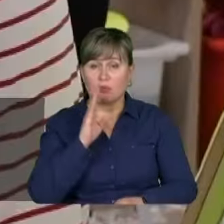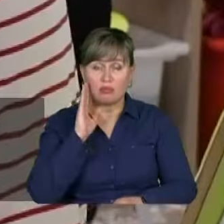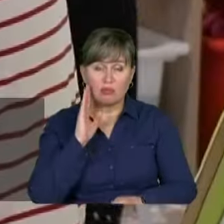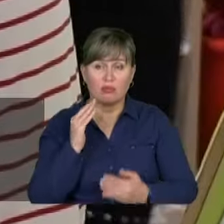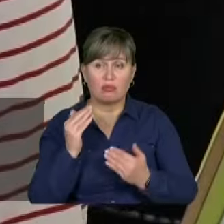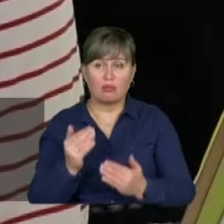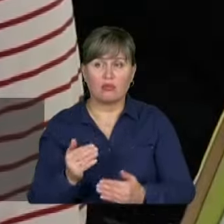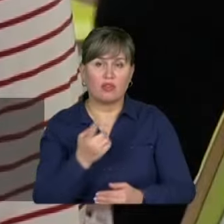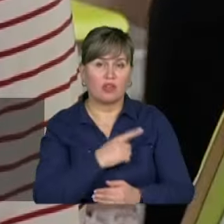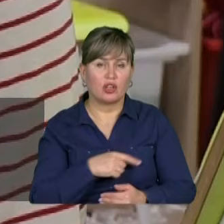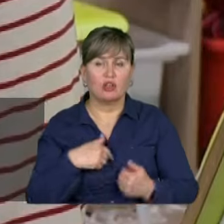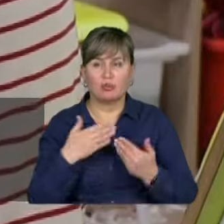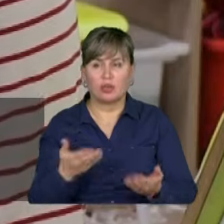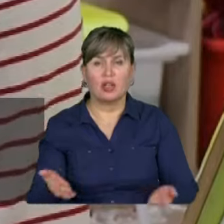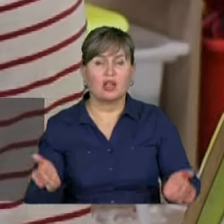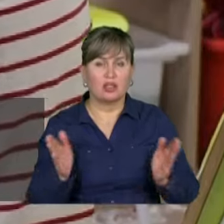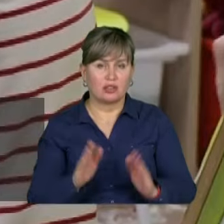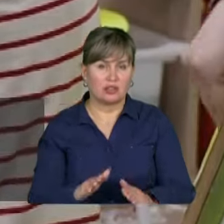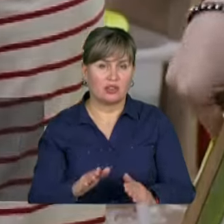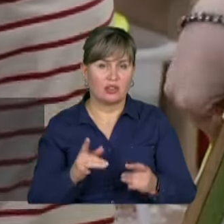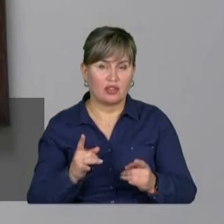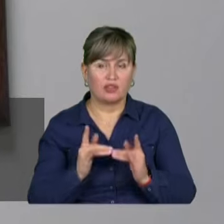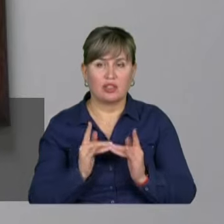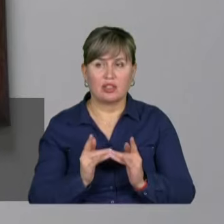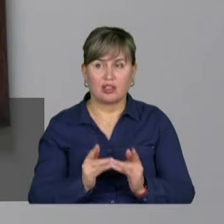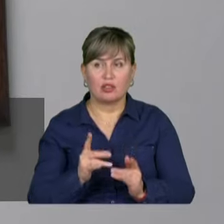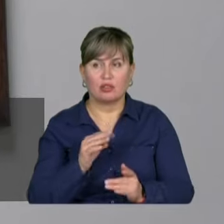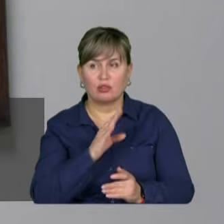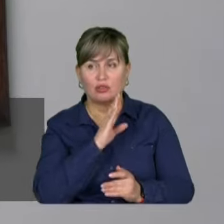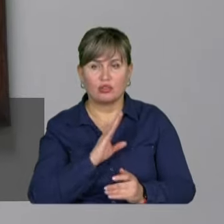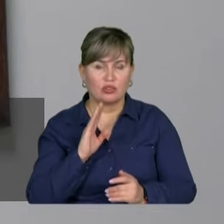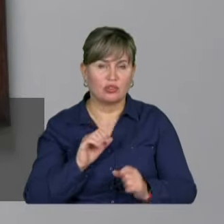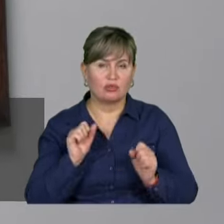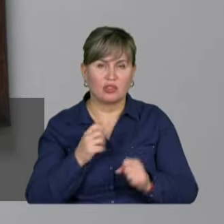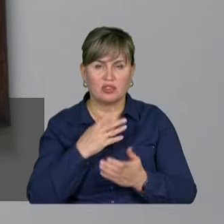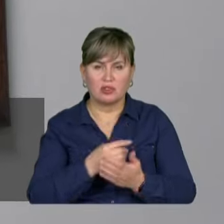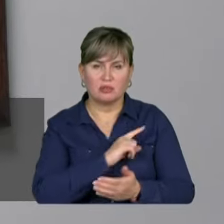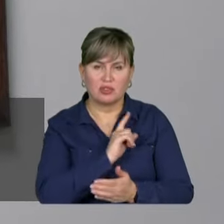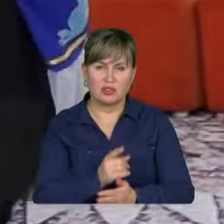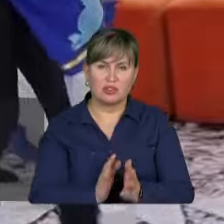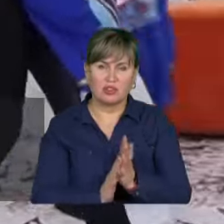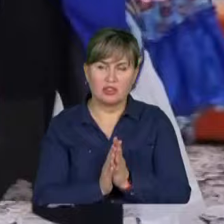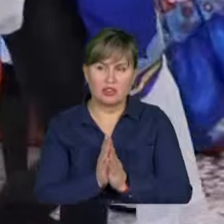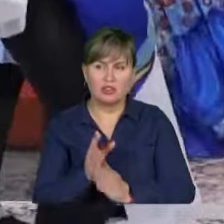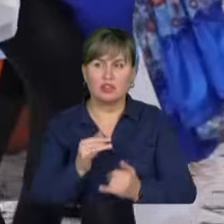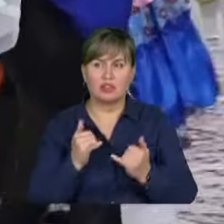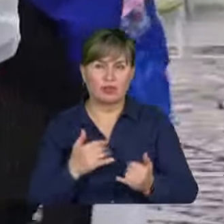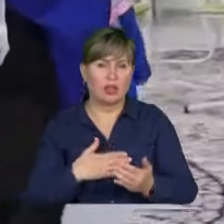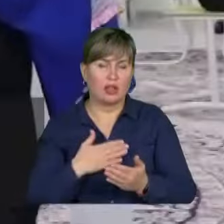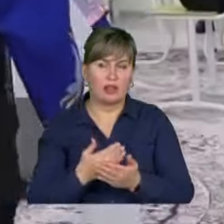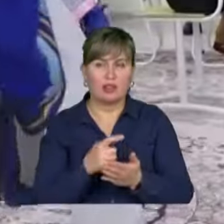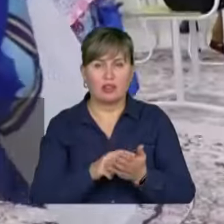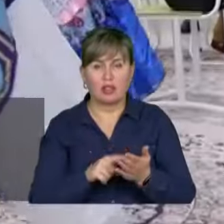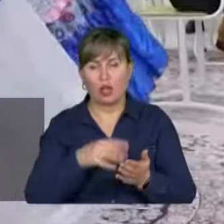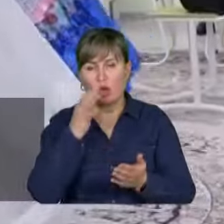Анастасии Швец врачи предложили оставить особенного ребенка в интернате. Однако женщина смогла своими силами вырастить девочку и сегодня активно делится